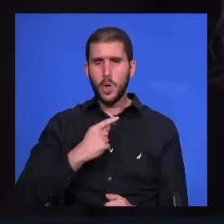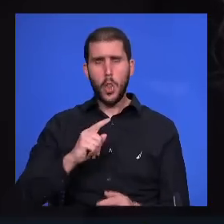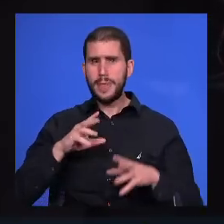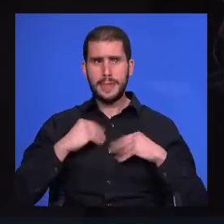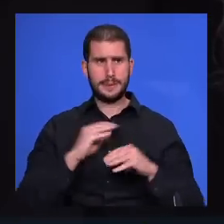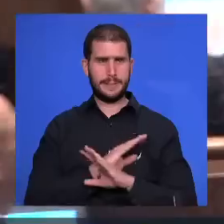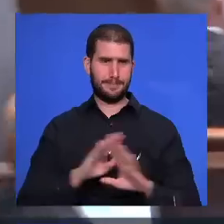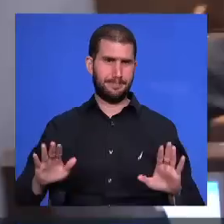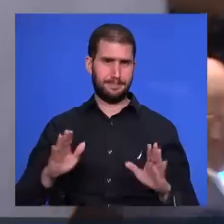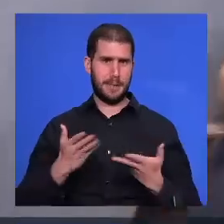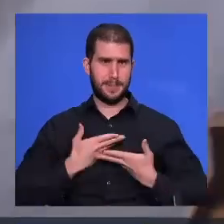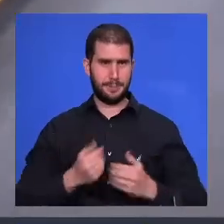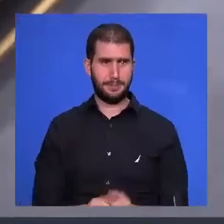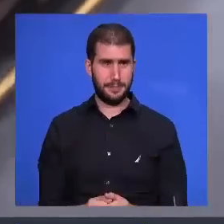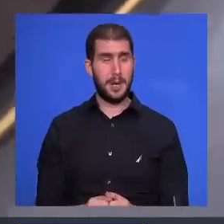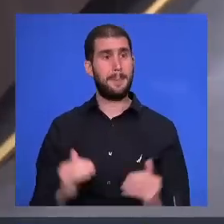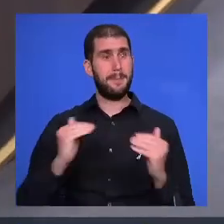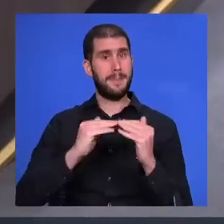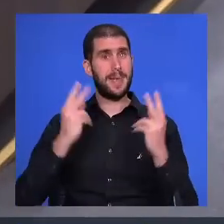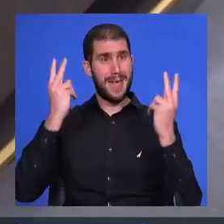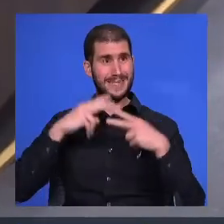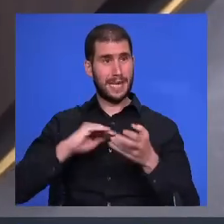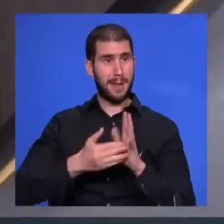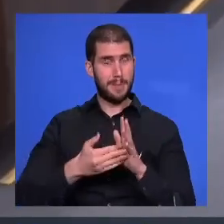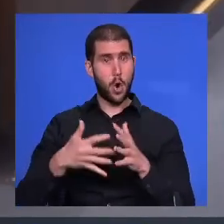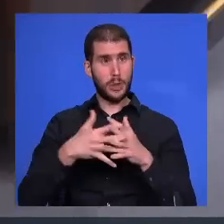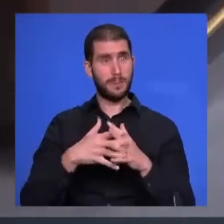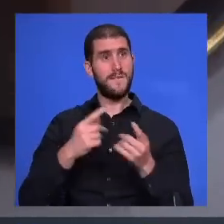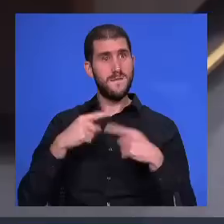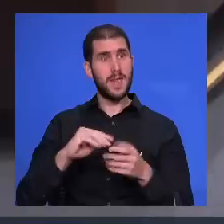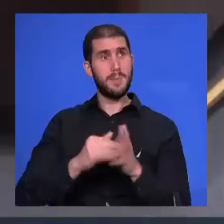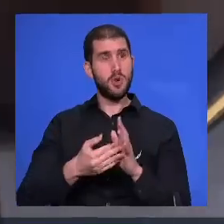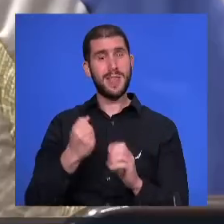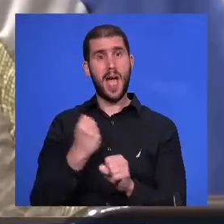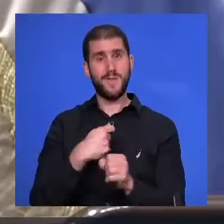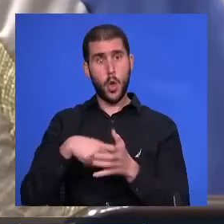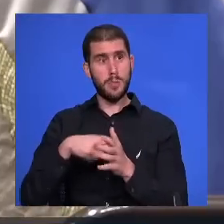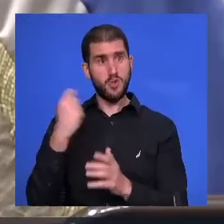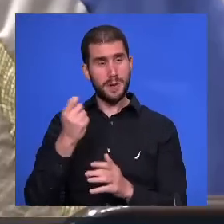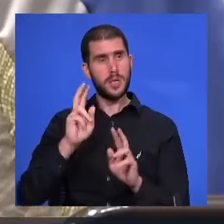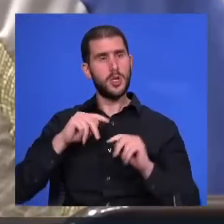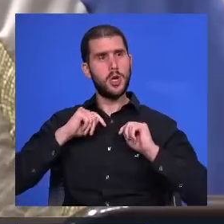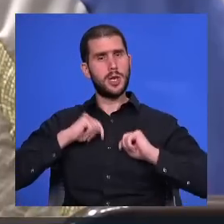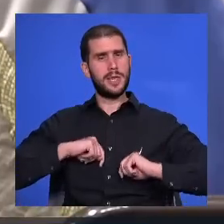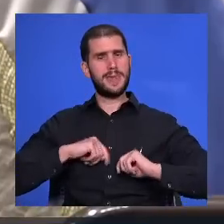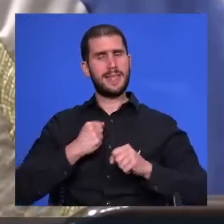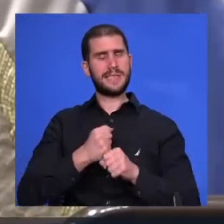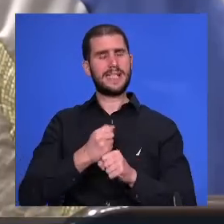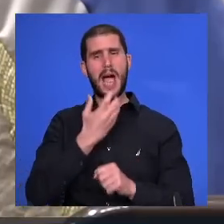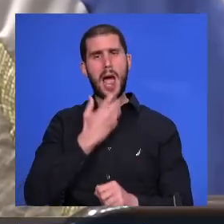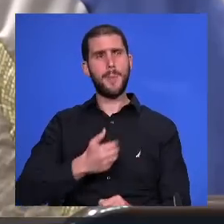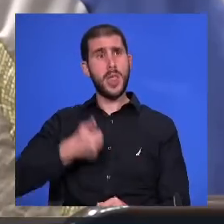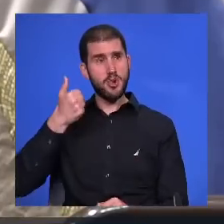לזה לסדר היום. על פי ההסכמים הקואליציוניים, בוועדה שמאשרת את העבודות בשבת, ישב נציג של הרבנות הראשית,